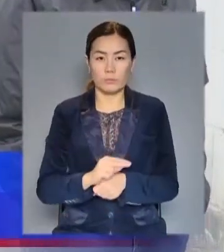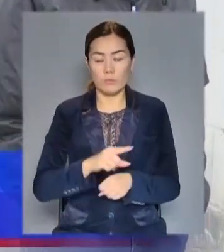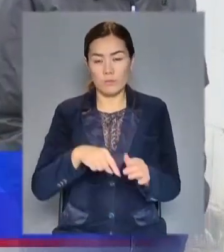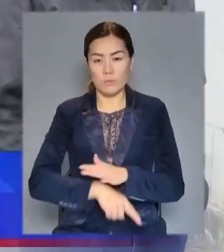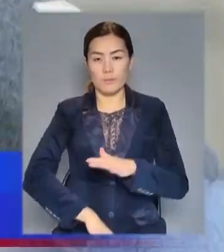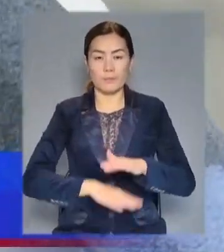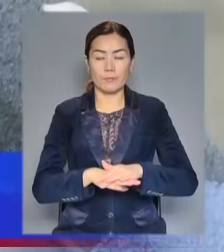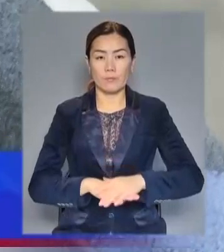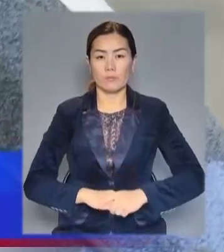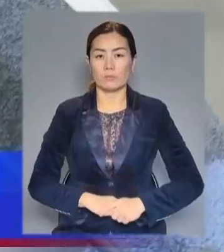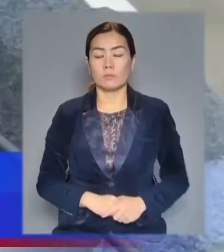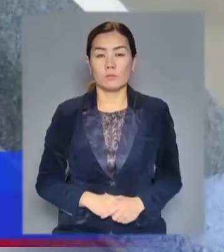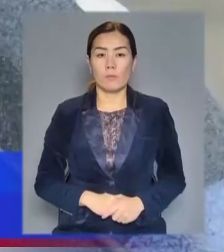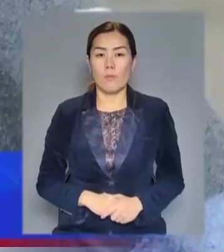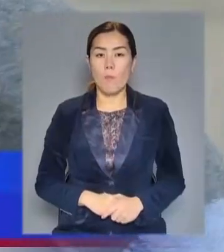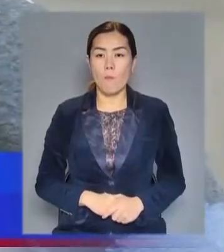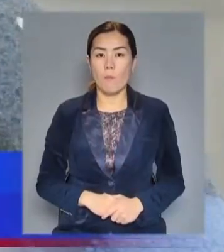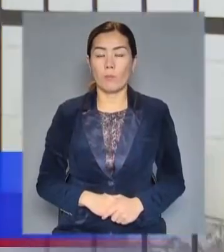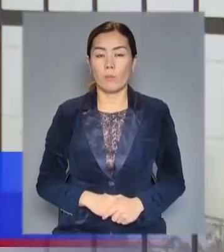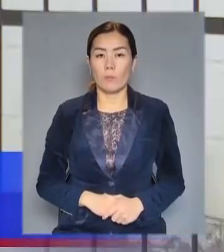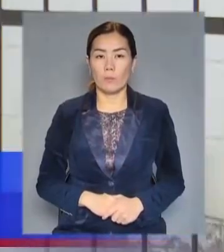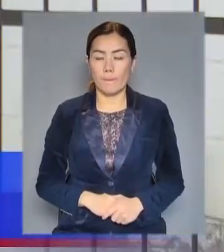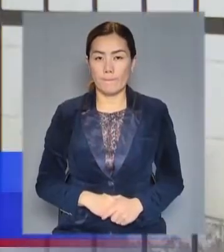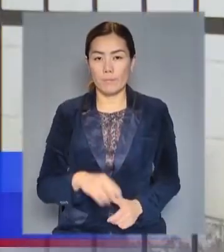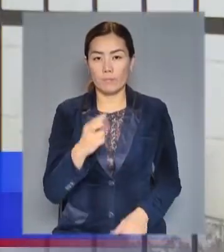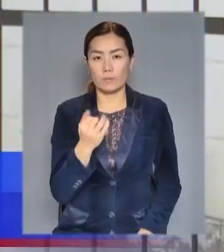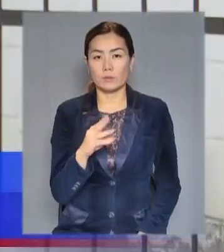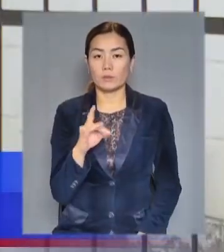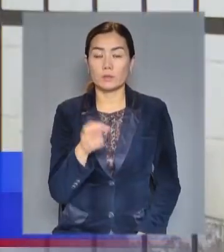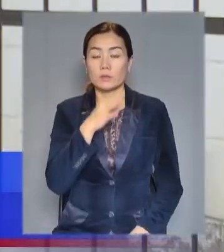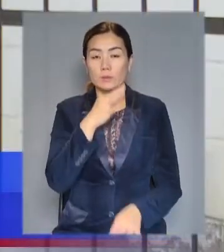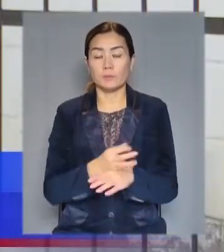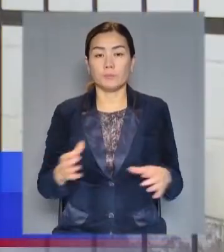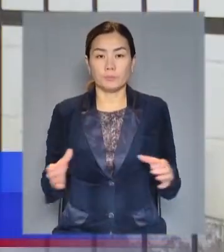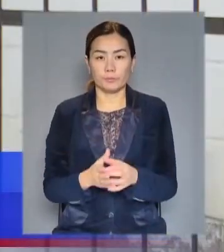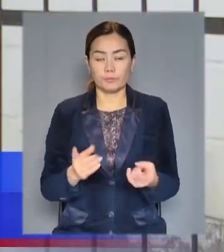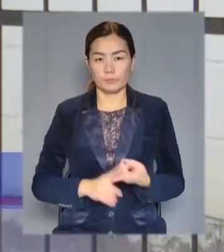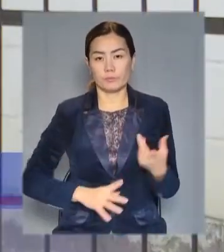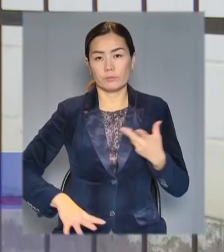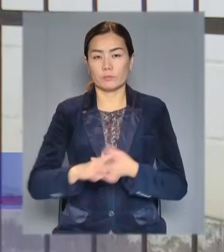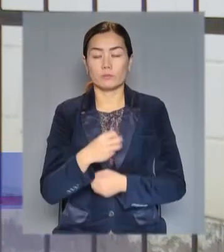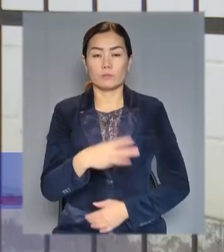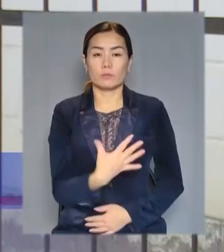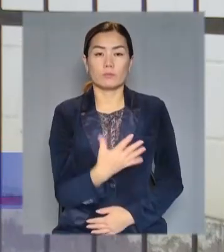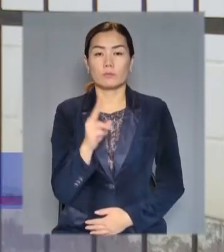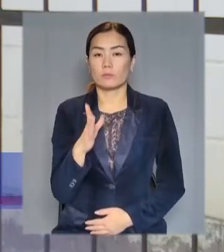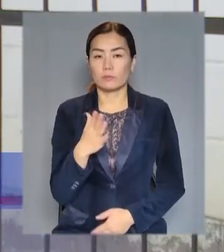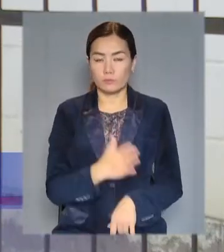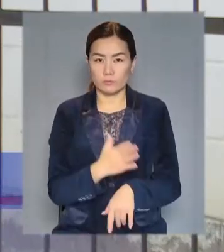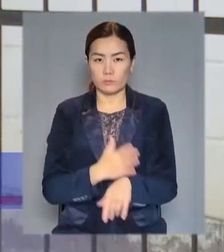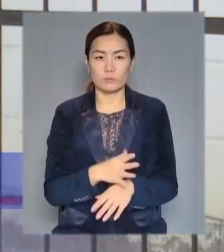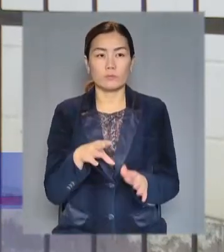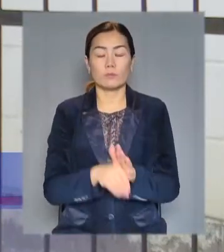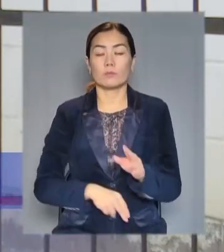подвальный жорғалап, сүті де жоқ. Пәтерек алаңы пәтер иелері кооперативіне қарасты барлығы 35 пәтер бар.